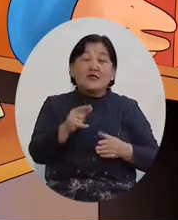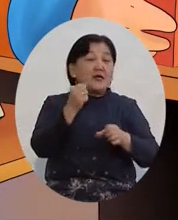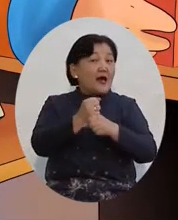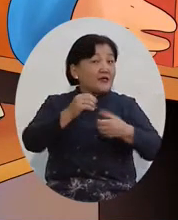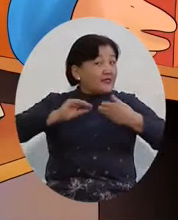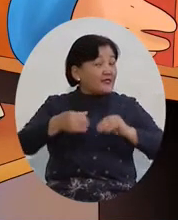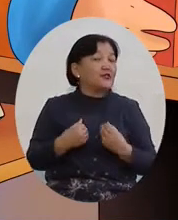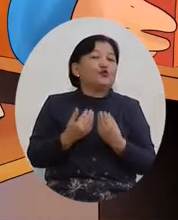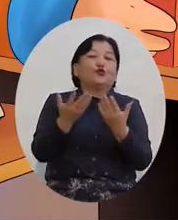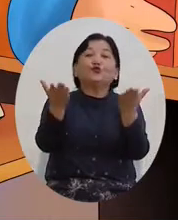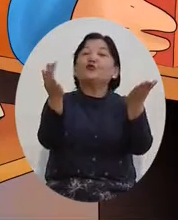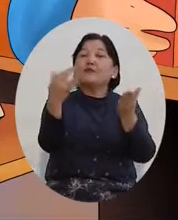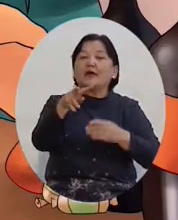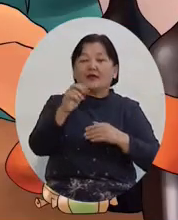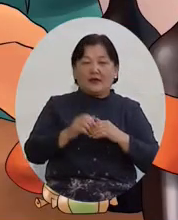байжээ.